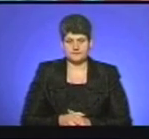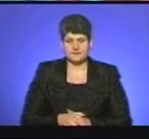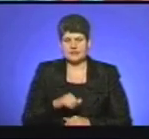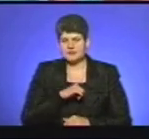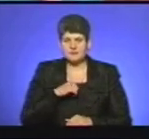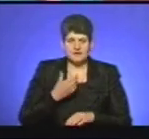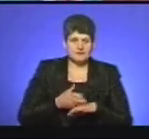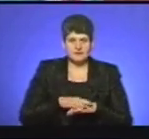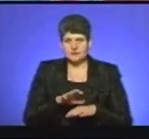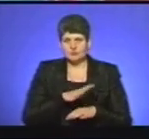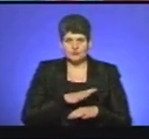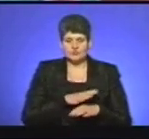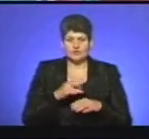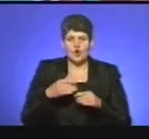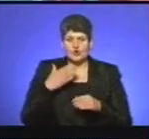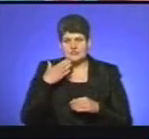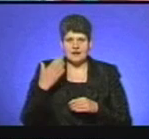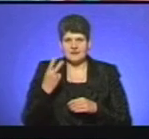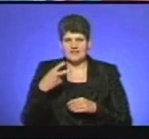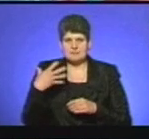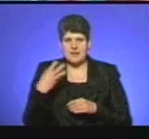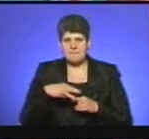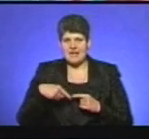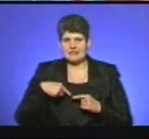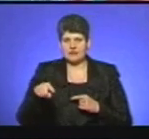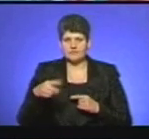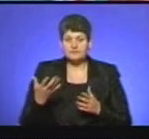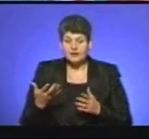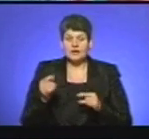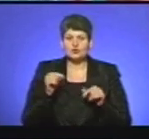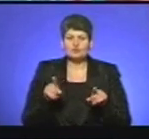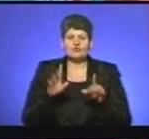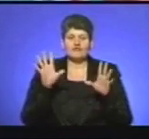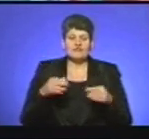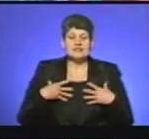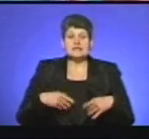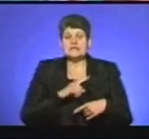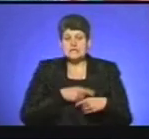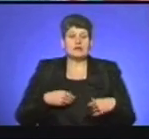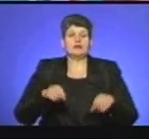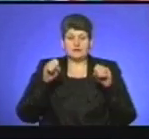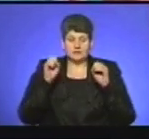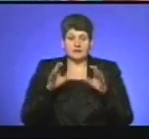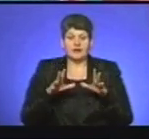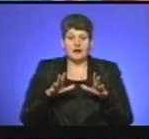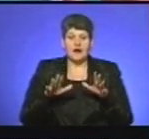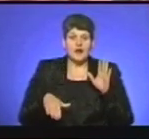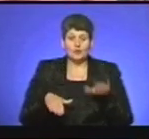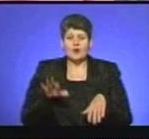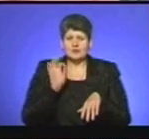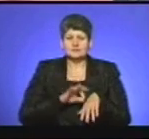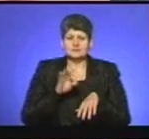Найважче було останні 25 метрів, тому що вже всі сили майже витратилися, а ноги